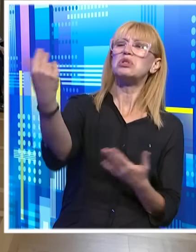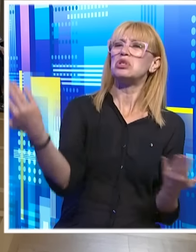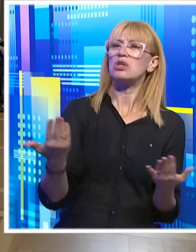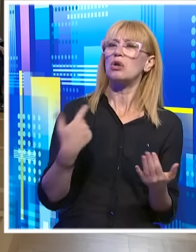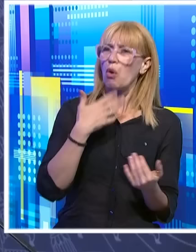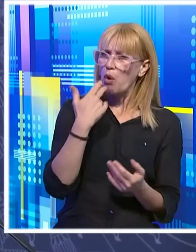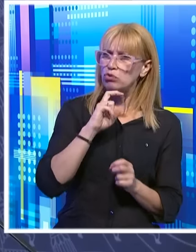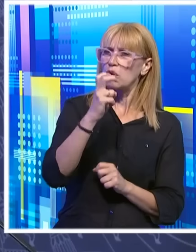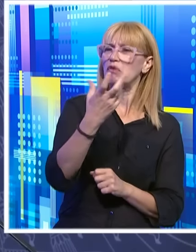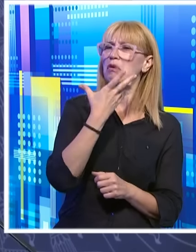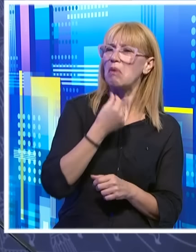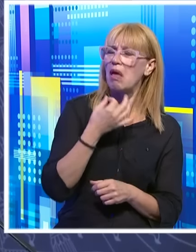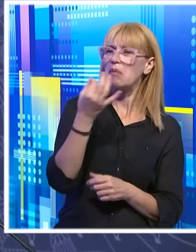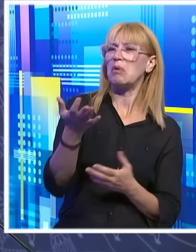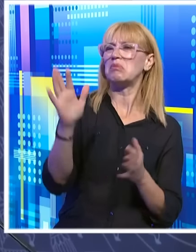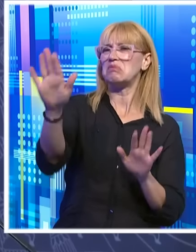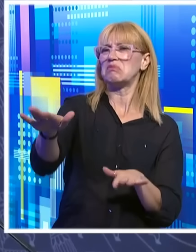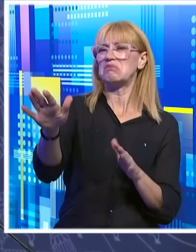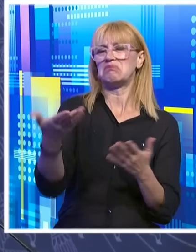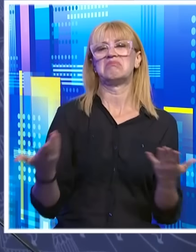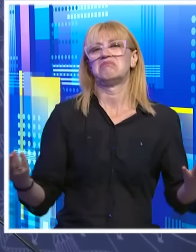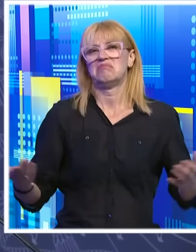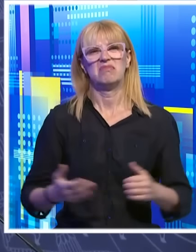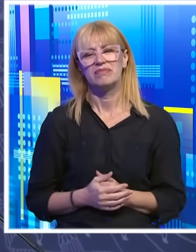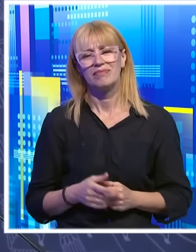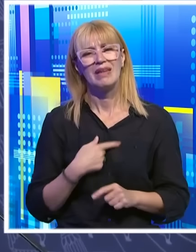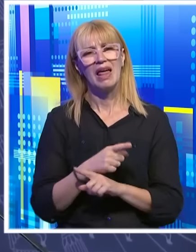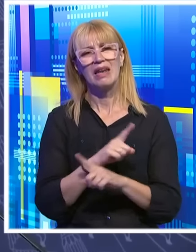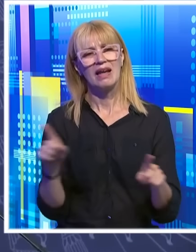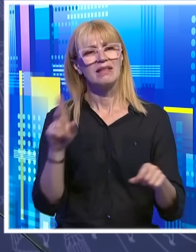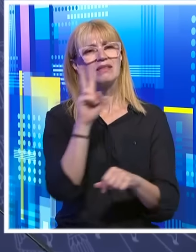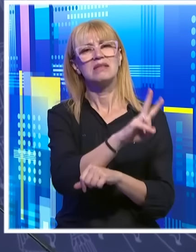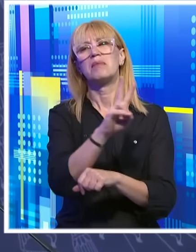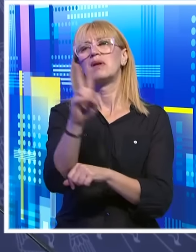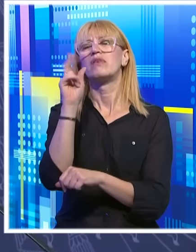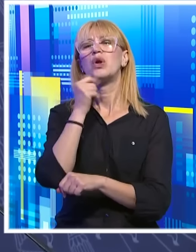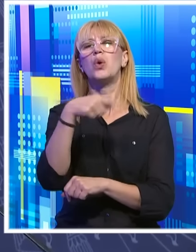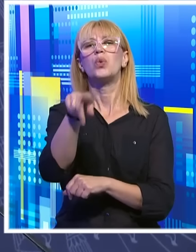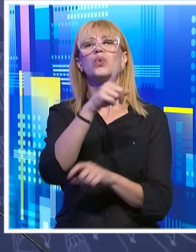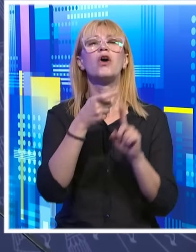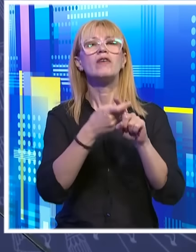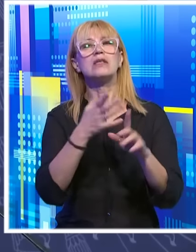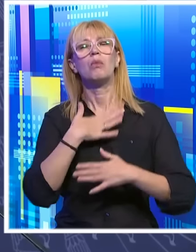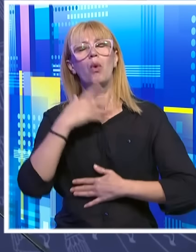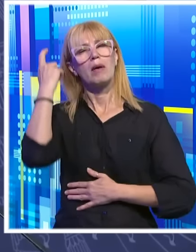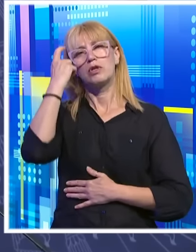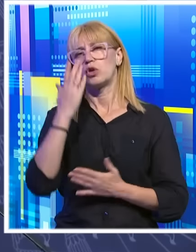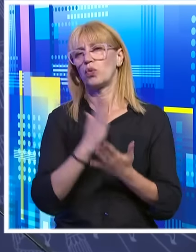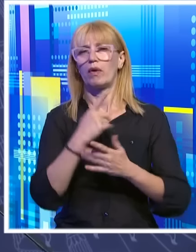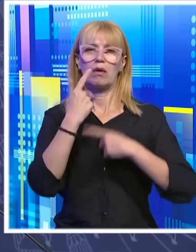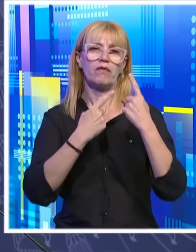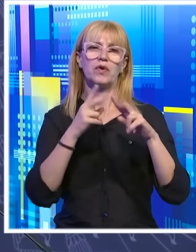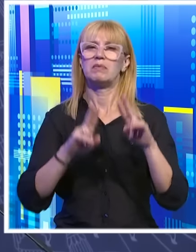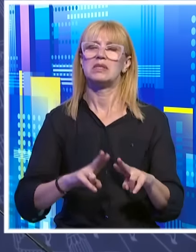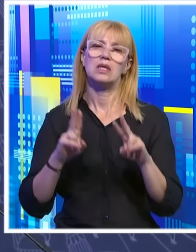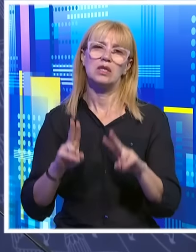pitanja. Dakle, nikada nisam obmanuo ljude po tom pitanju šta mislim. Uvek sam govorio istinu, a siguran